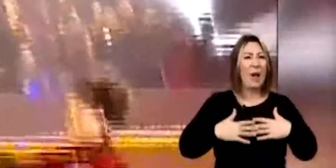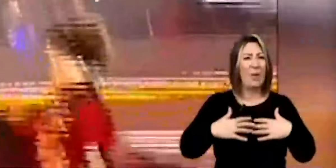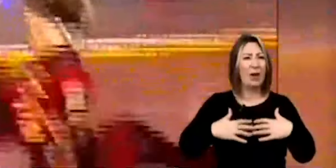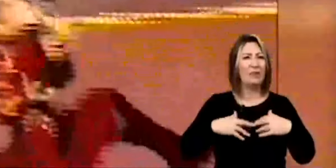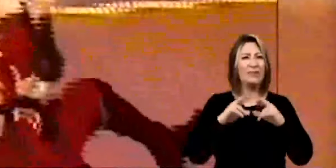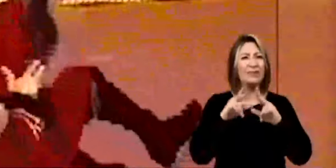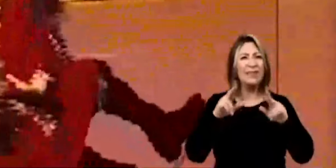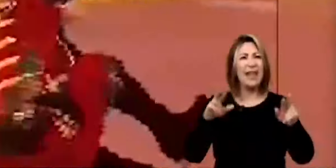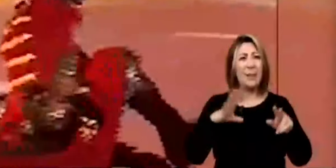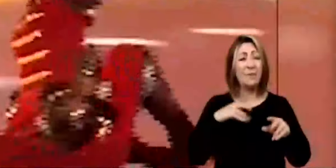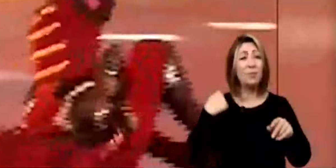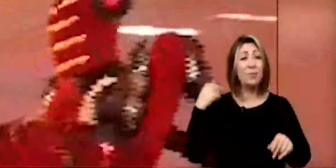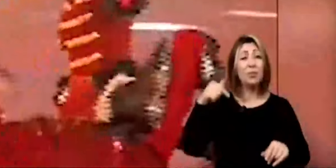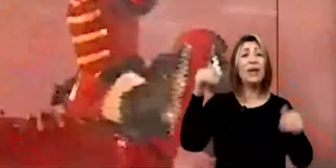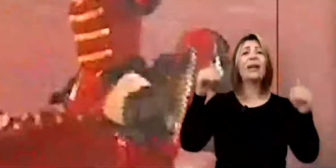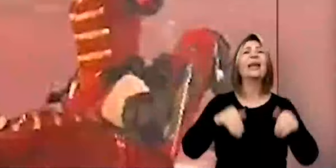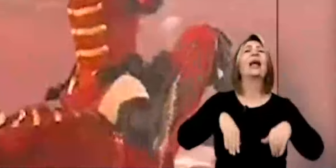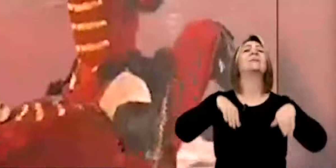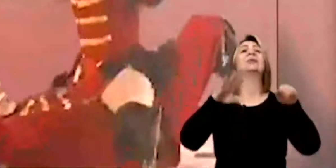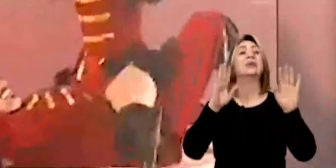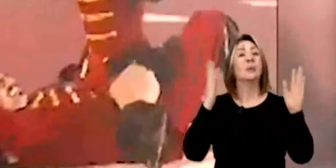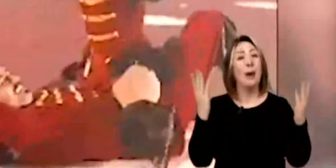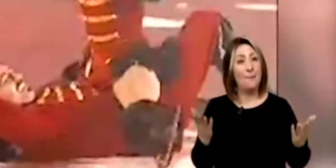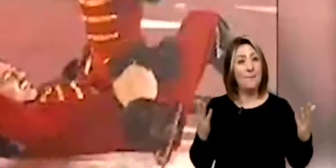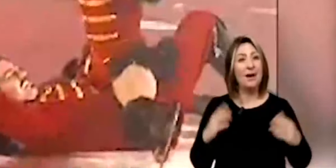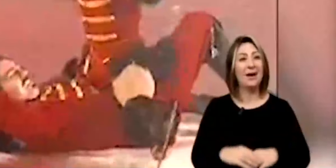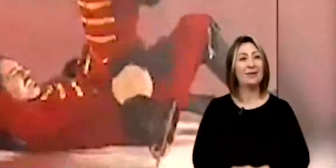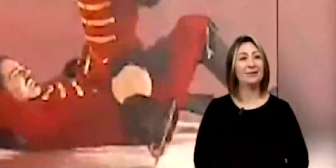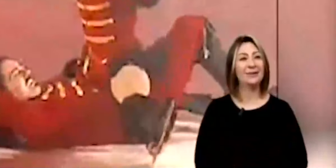var. Aslında bugün buraya çıkmayabilirdim de.